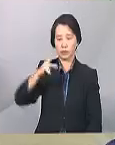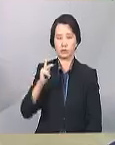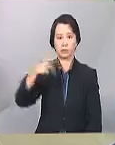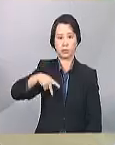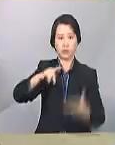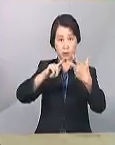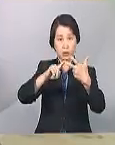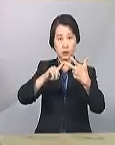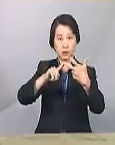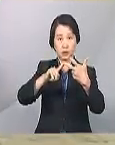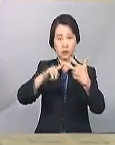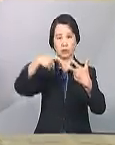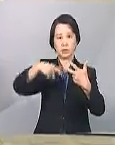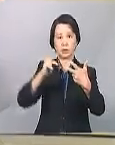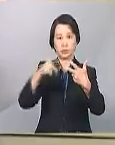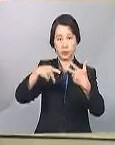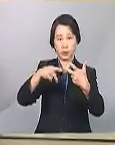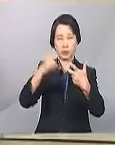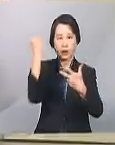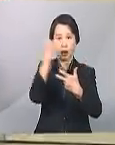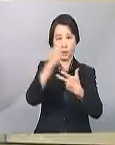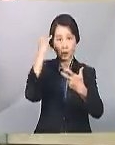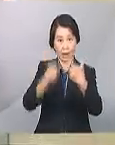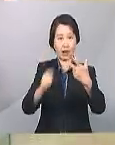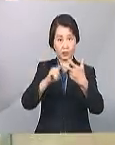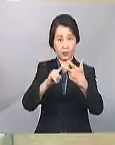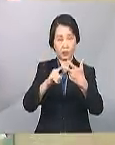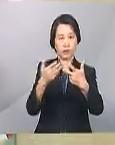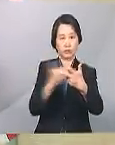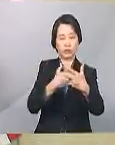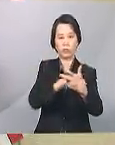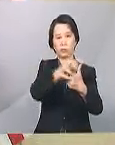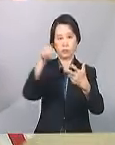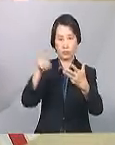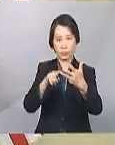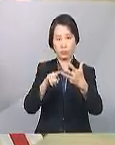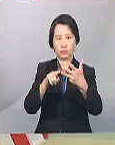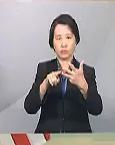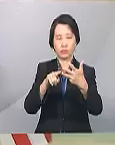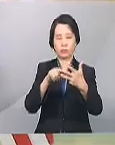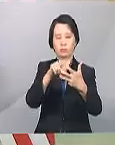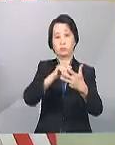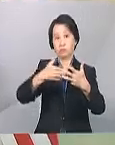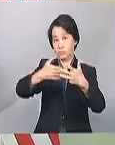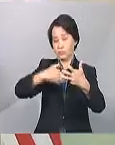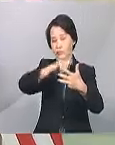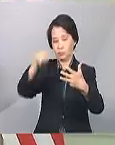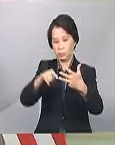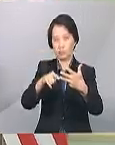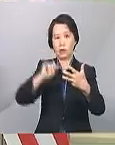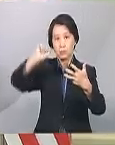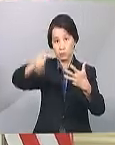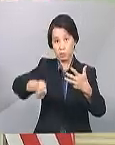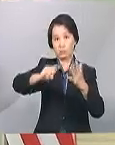ketiga dilaksanakan, iaitu hari terakhir sebelum kita masuk ke PKP ke-4 yang akan bermula